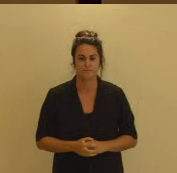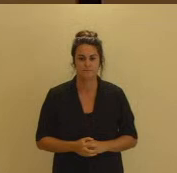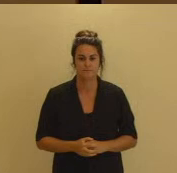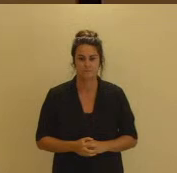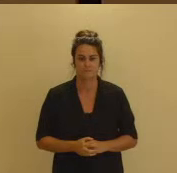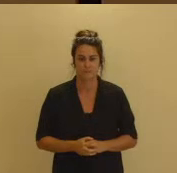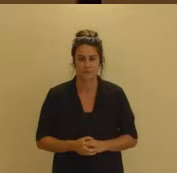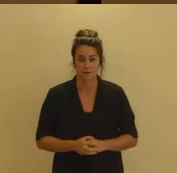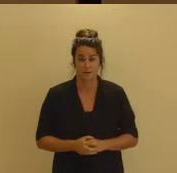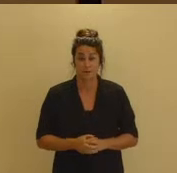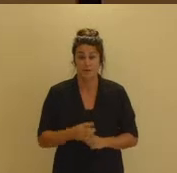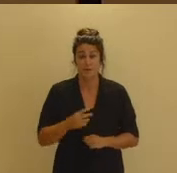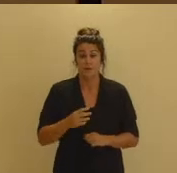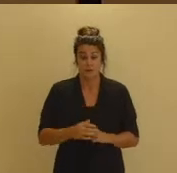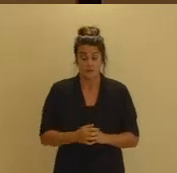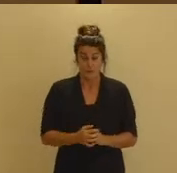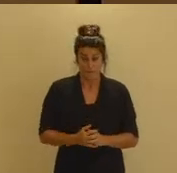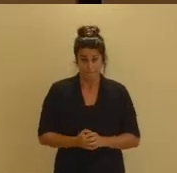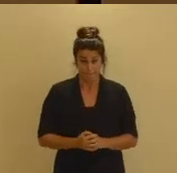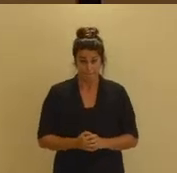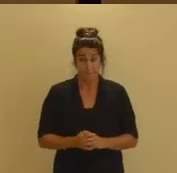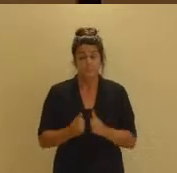Vu le Code général des impôts, article